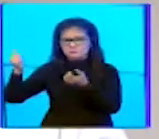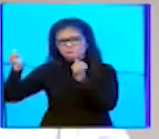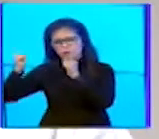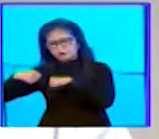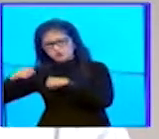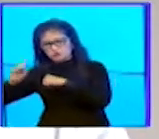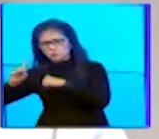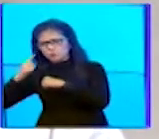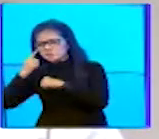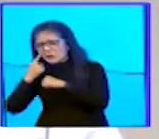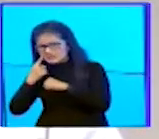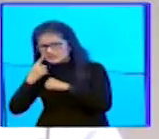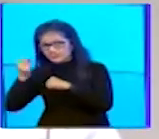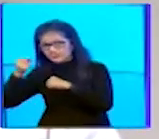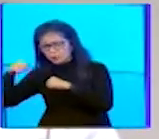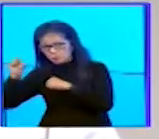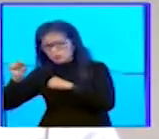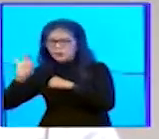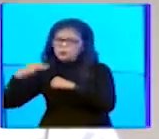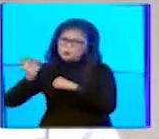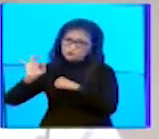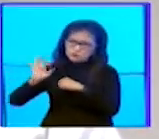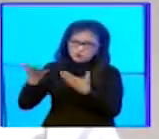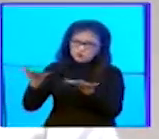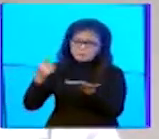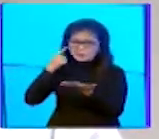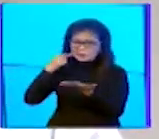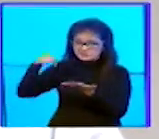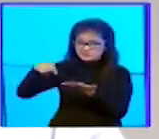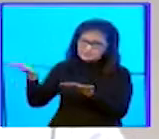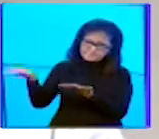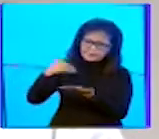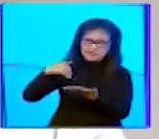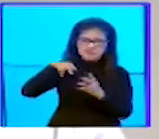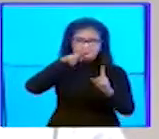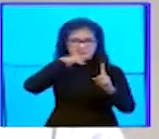saksi-saksi yang nantinya akan dipanggil dan diperiksa oleh tim penyidik KPK